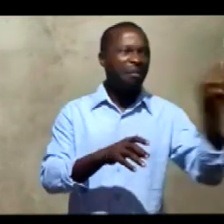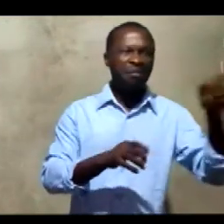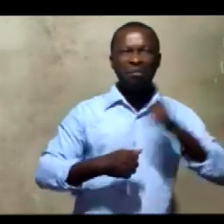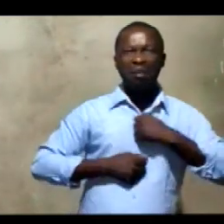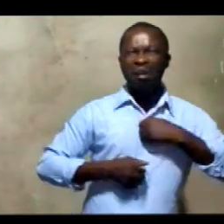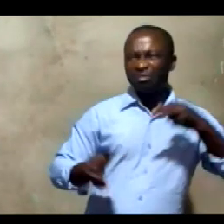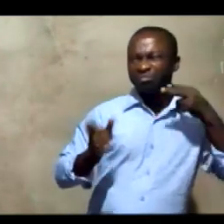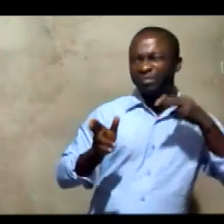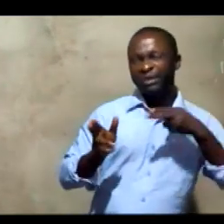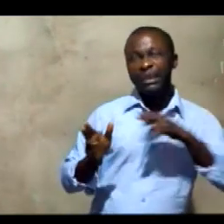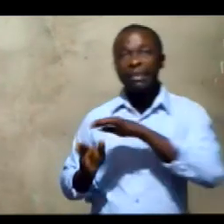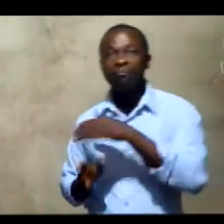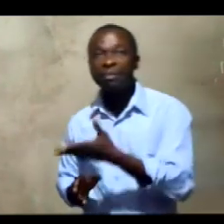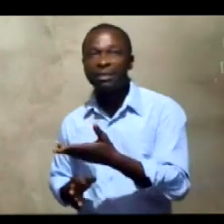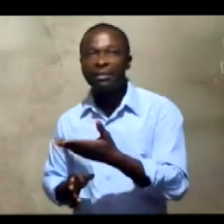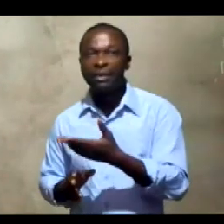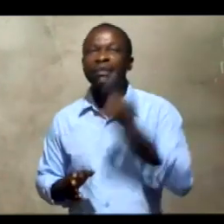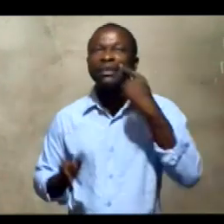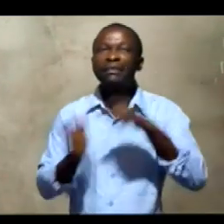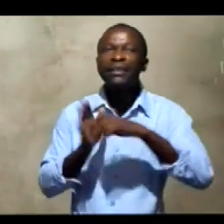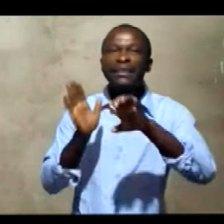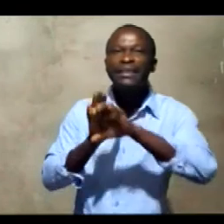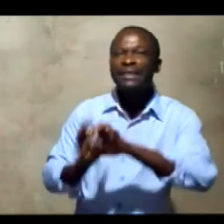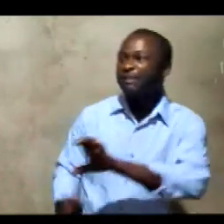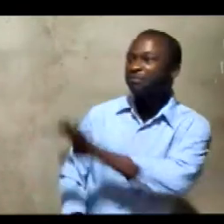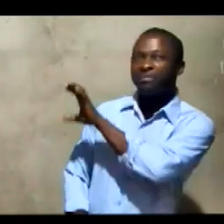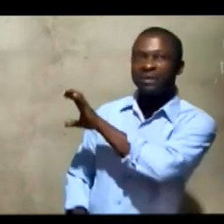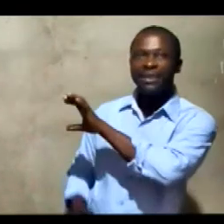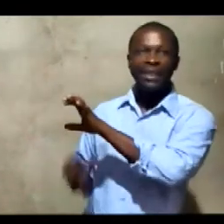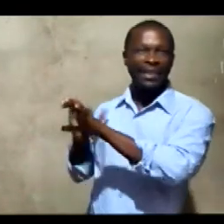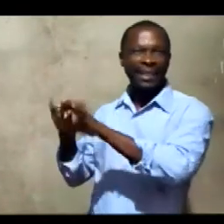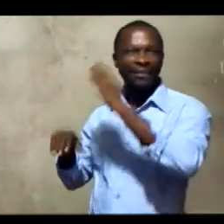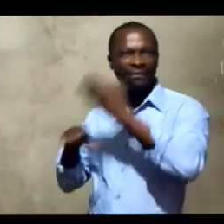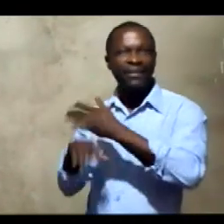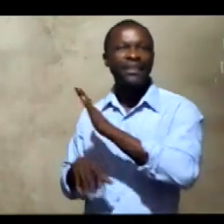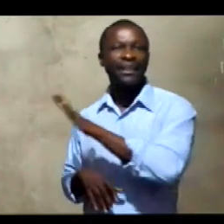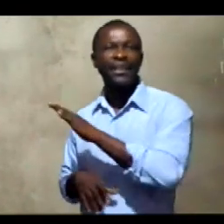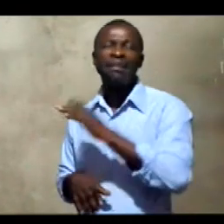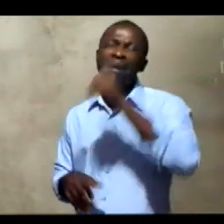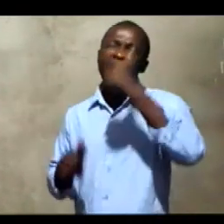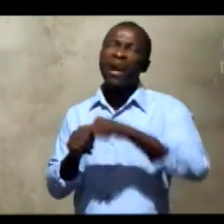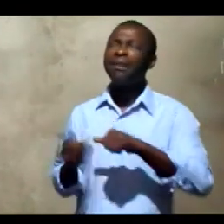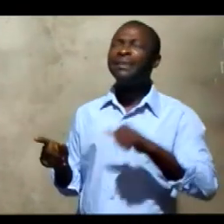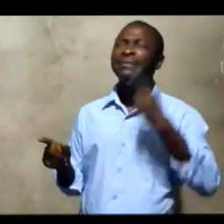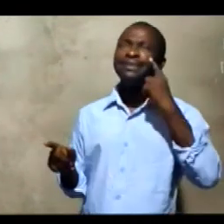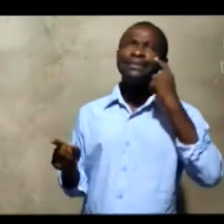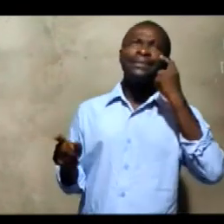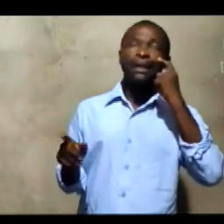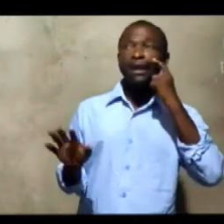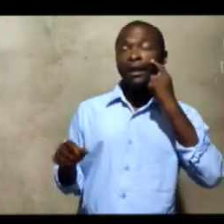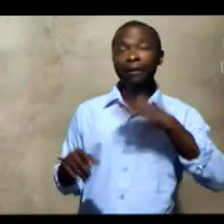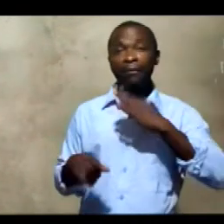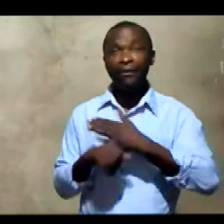Il a donné sa vie pour le changement et j'espère que ce sacrifice mènera à un changement complet du pays. Il a été tué dans la rue, mais